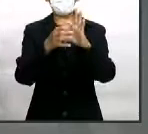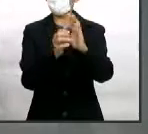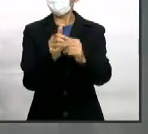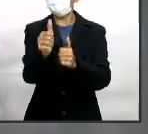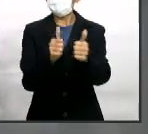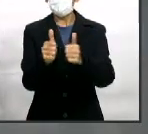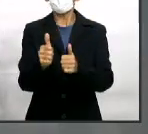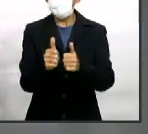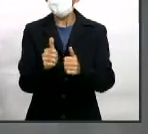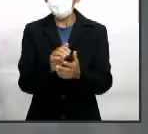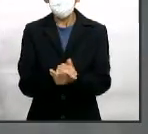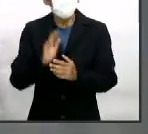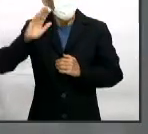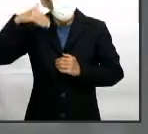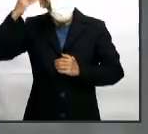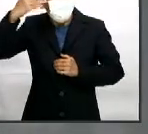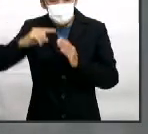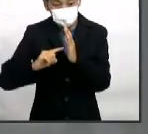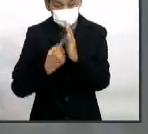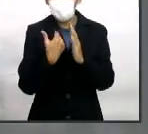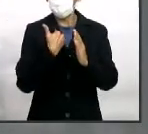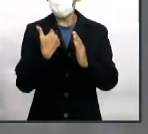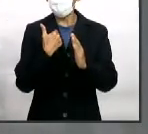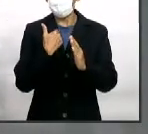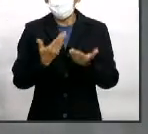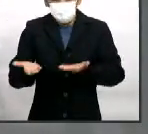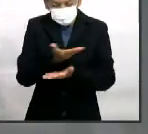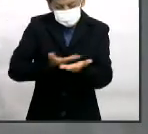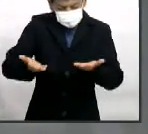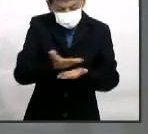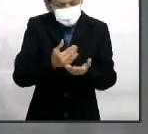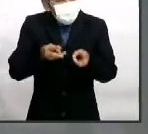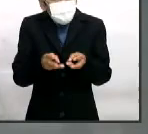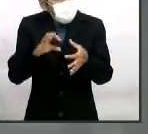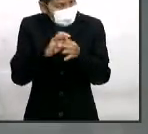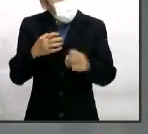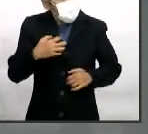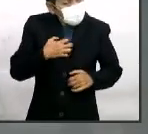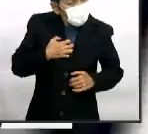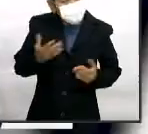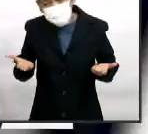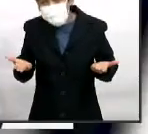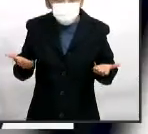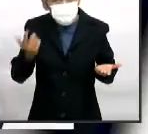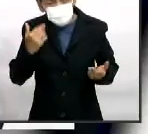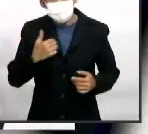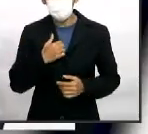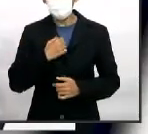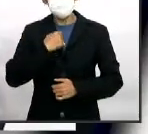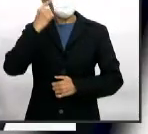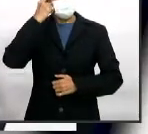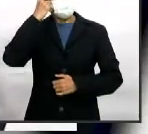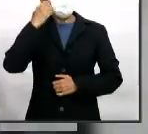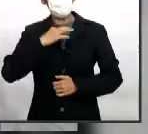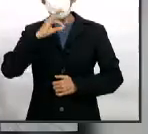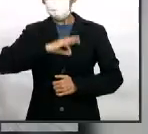นมาสักวันหนึ่งอยู่แล้ว ค ือวันหนึ่งพอมันเริ่มที่มันมีการดีเบตกันเนี่ยว่ามันควรจะเป็นกีฬาไหมคือไอ้วันนั้นเราเห็นช่องทาง